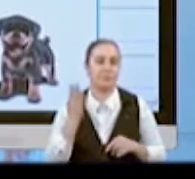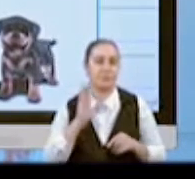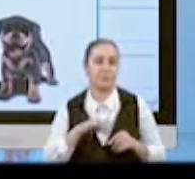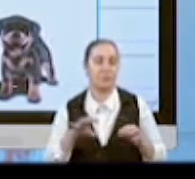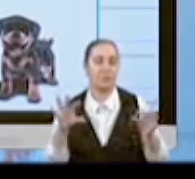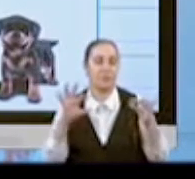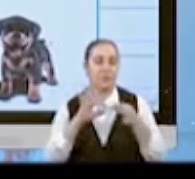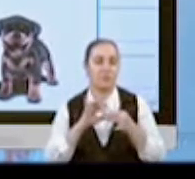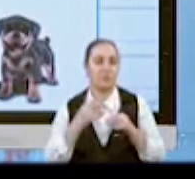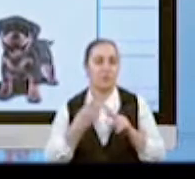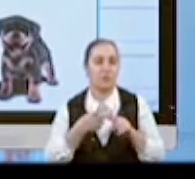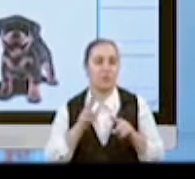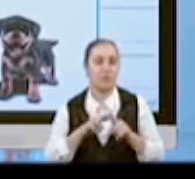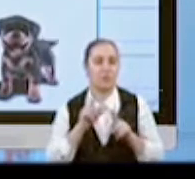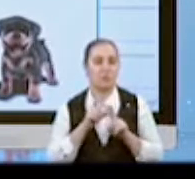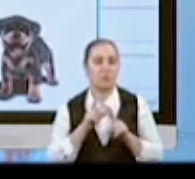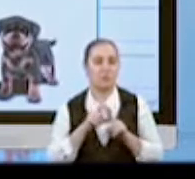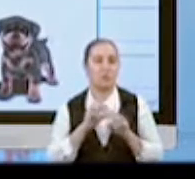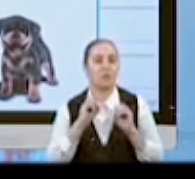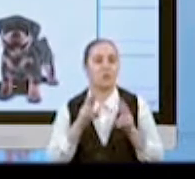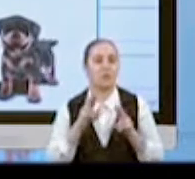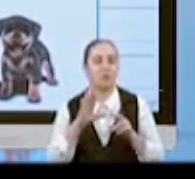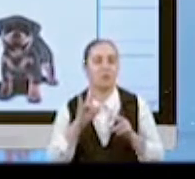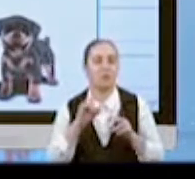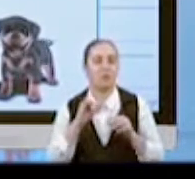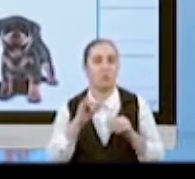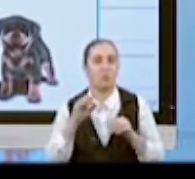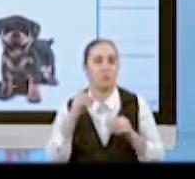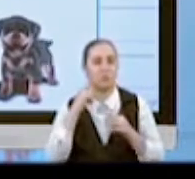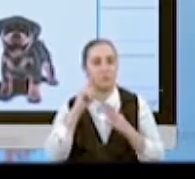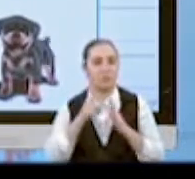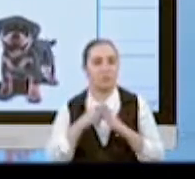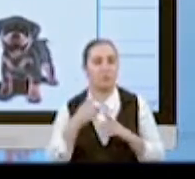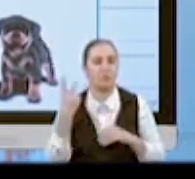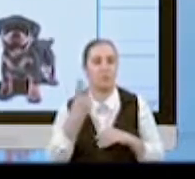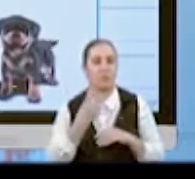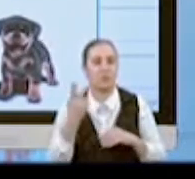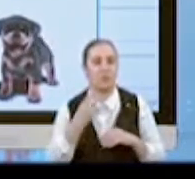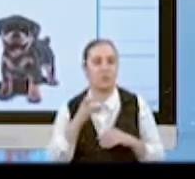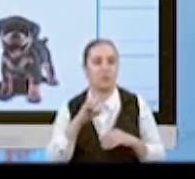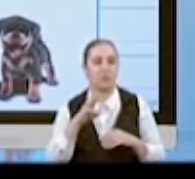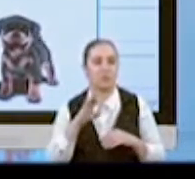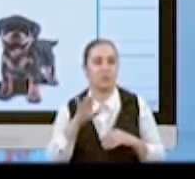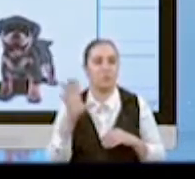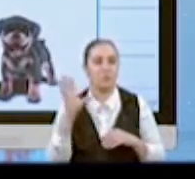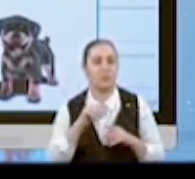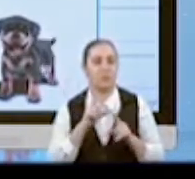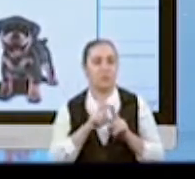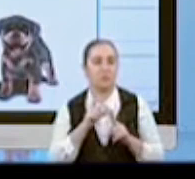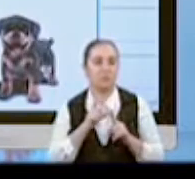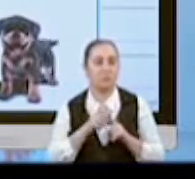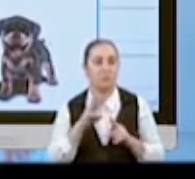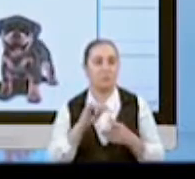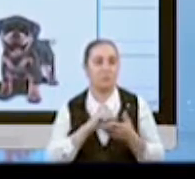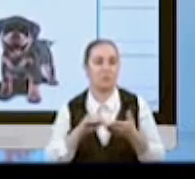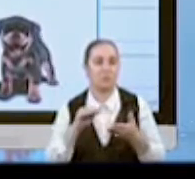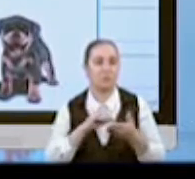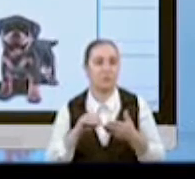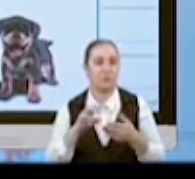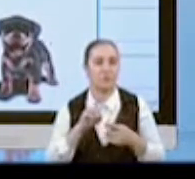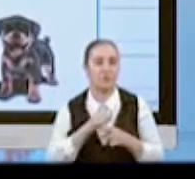Давайте соединим эти слова. Как вы уже догадались, во второй строке все слова мы